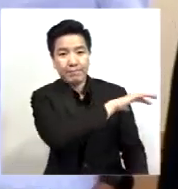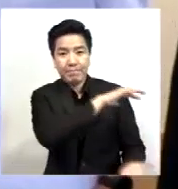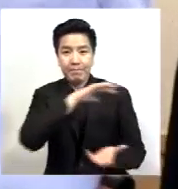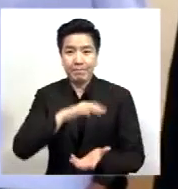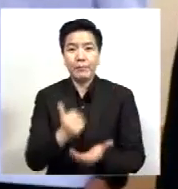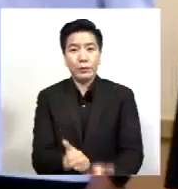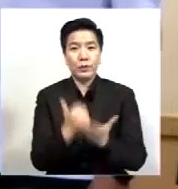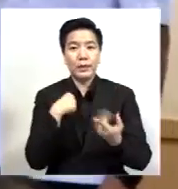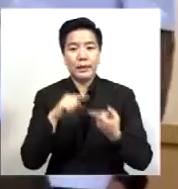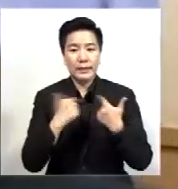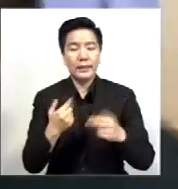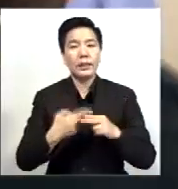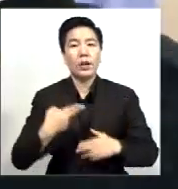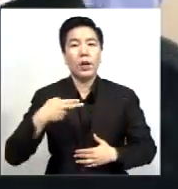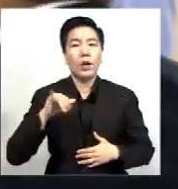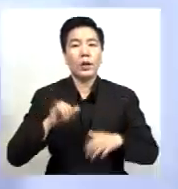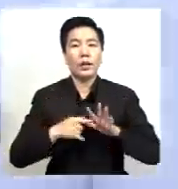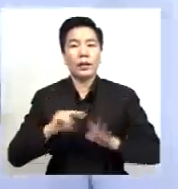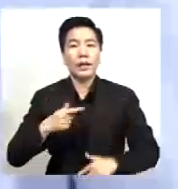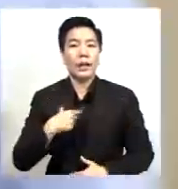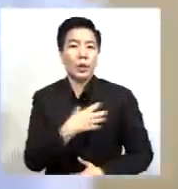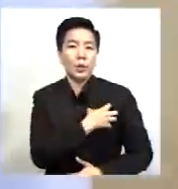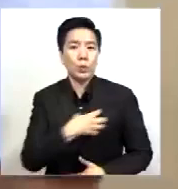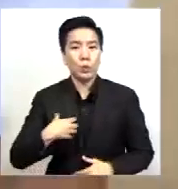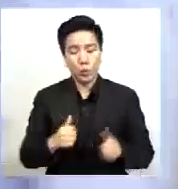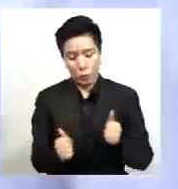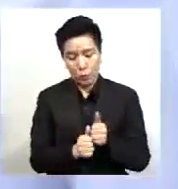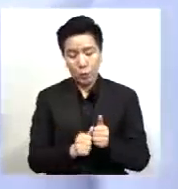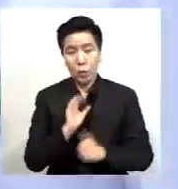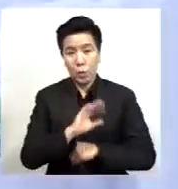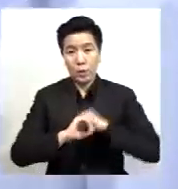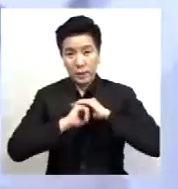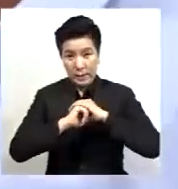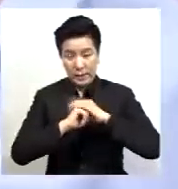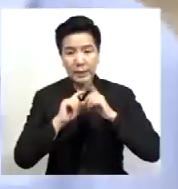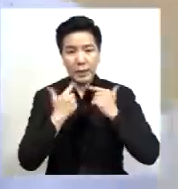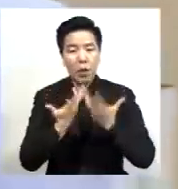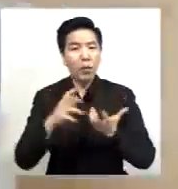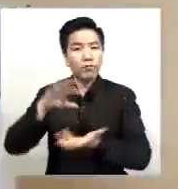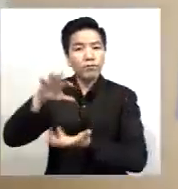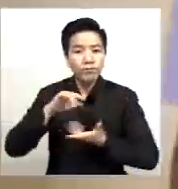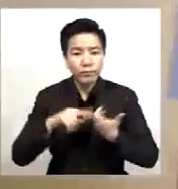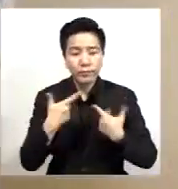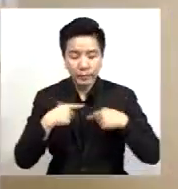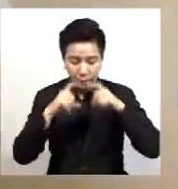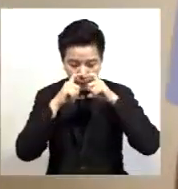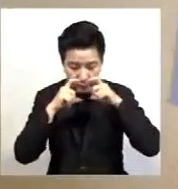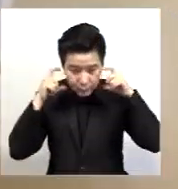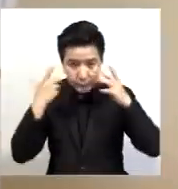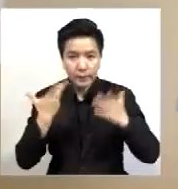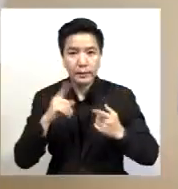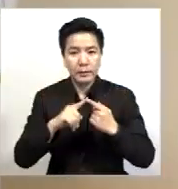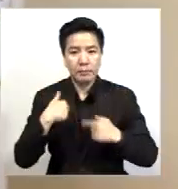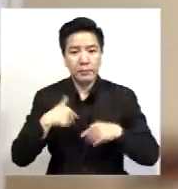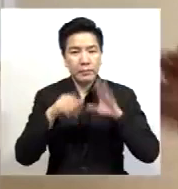วยเหลือจากนายหยางซินอุปทูตสาธารณรัฐประชาชนจีนค่ะสิ่งที่ส่งมานะคะมีทั้งหน้ากากอนามัยหน้ากาก